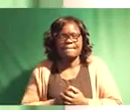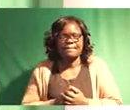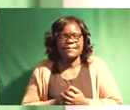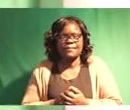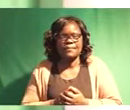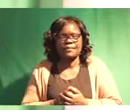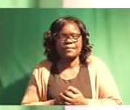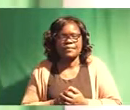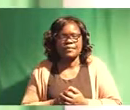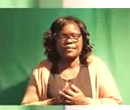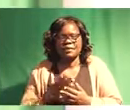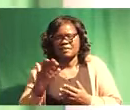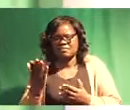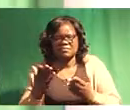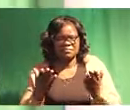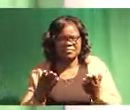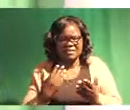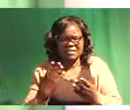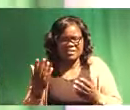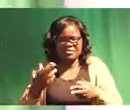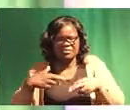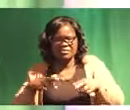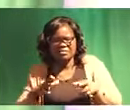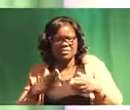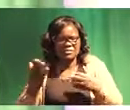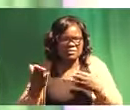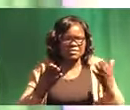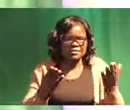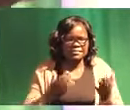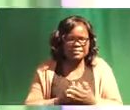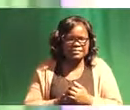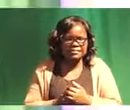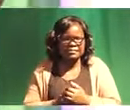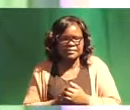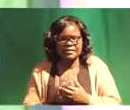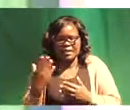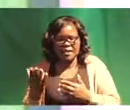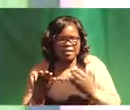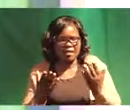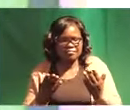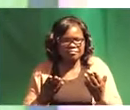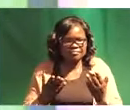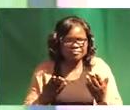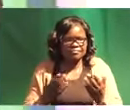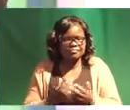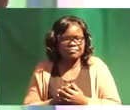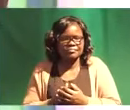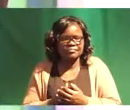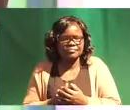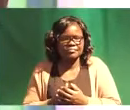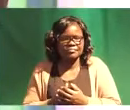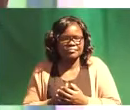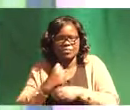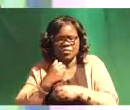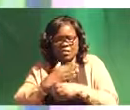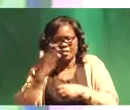PS wetu wa mambo ya barabara ako hapa, ndio huyo hapo. Contractor yuko